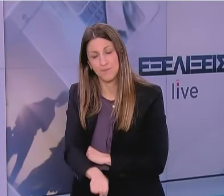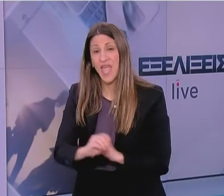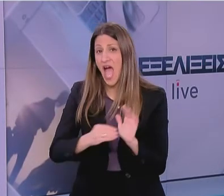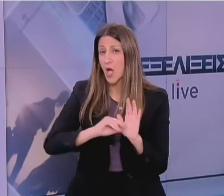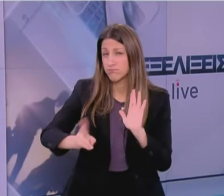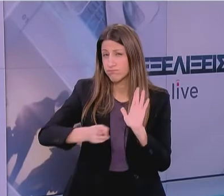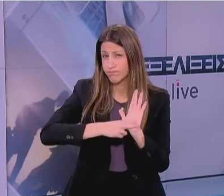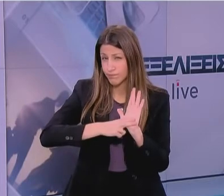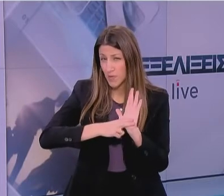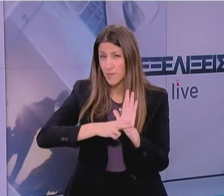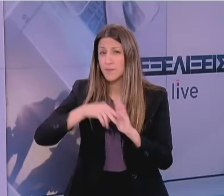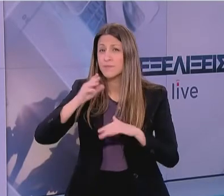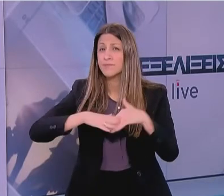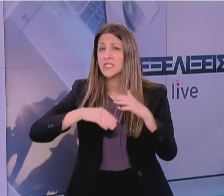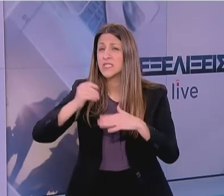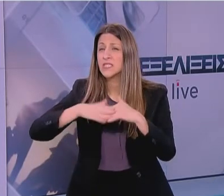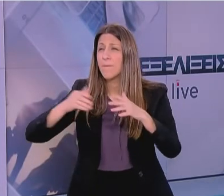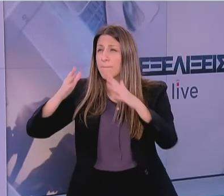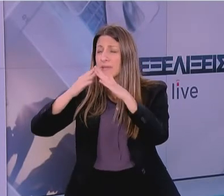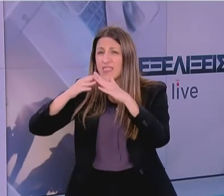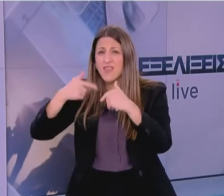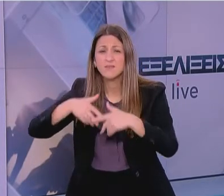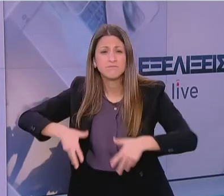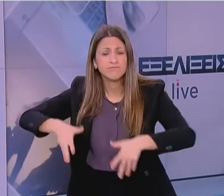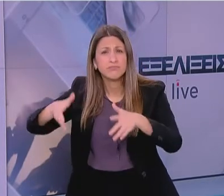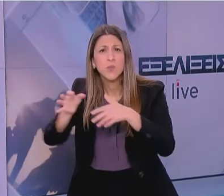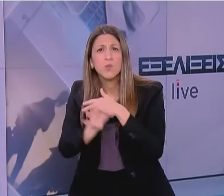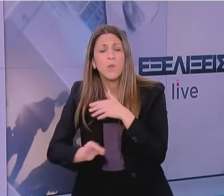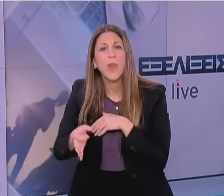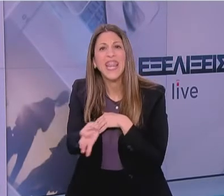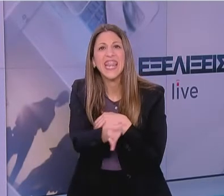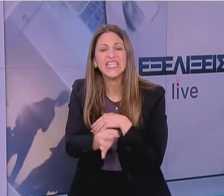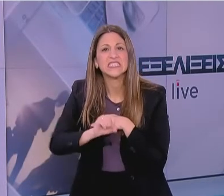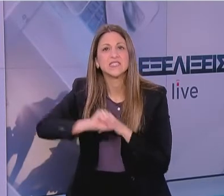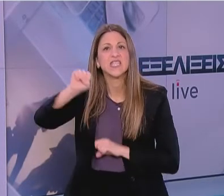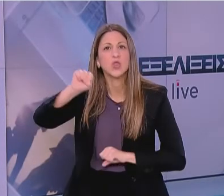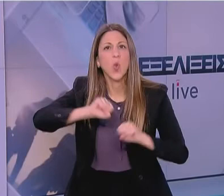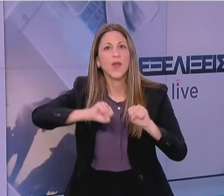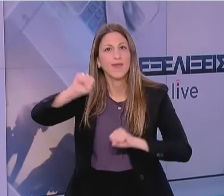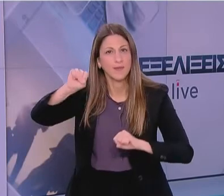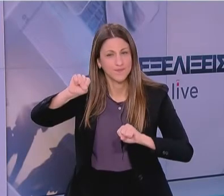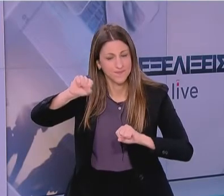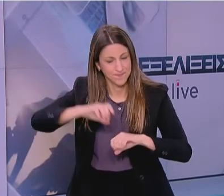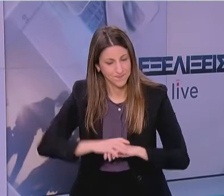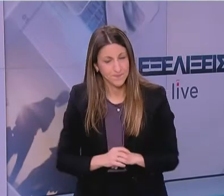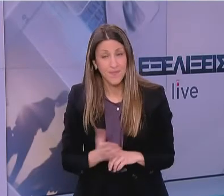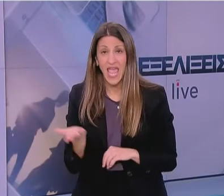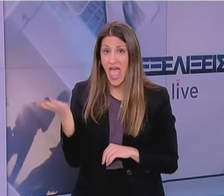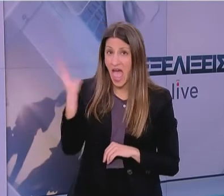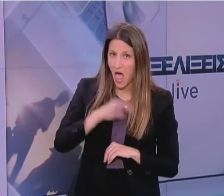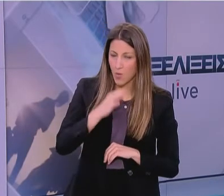απαγορεύτηκε ταυτόχρονα οικοδομική δραστηριότητα στα ιδιωτικά και δημόσια εργοτάξια του νησιού της Σαντορίνης. Θα ήθελα επίσης να σας